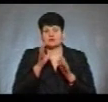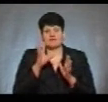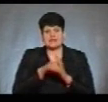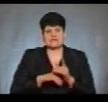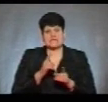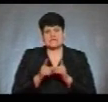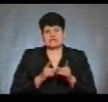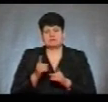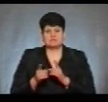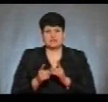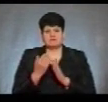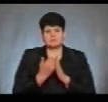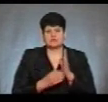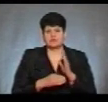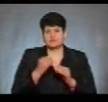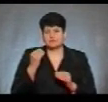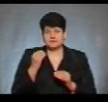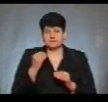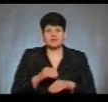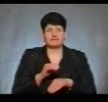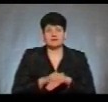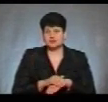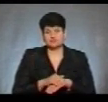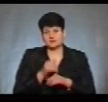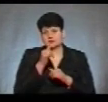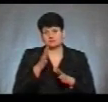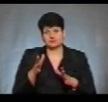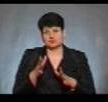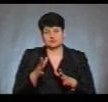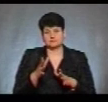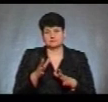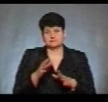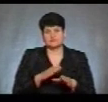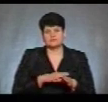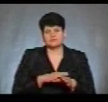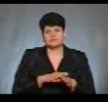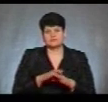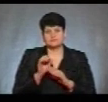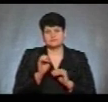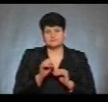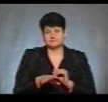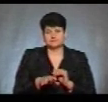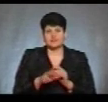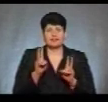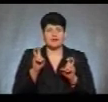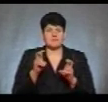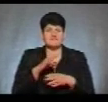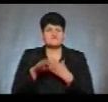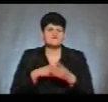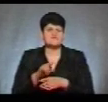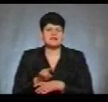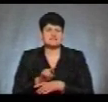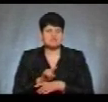до списку виборців. Тобто, фактично, виборець не зможе реалізувати своє виборче право. Стосовно ще теми фальсифікацій, за